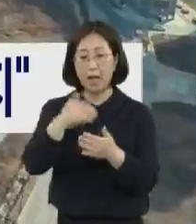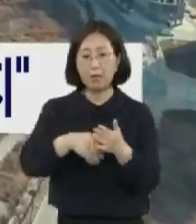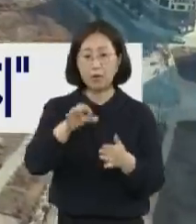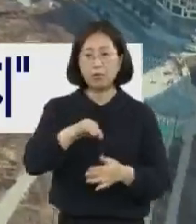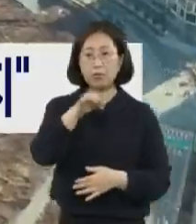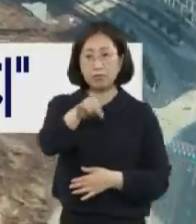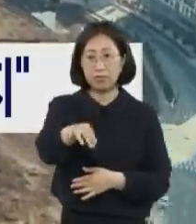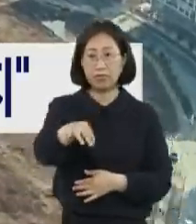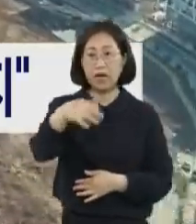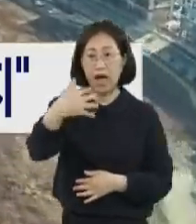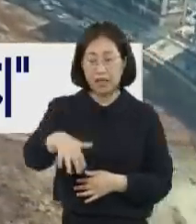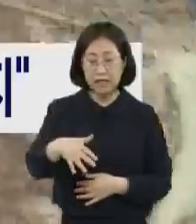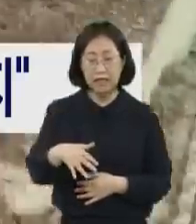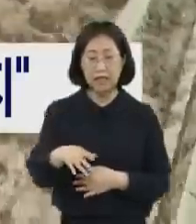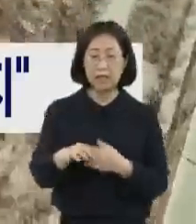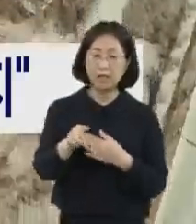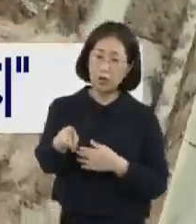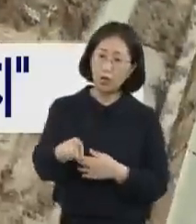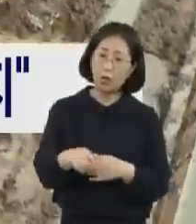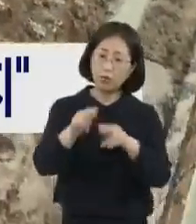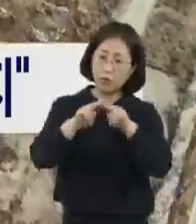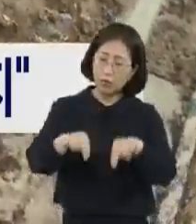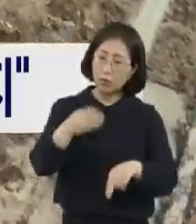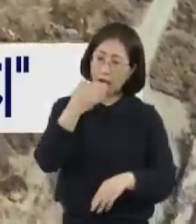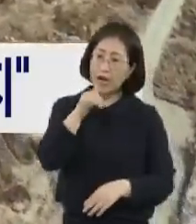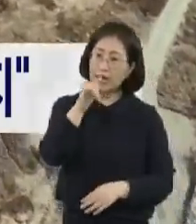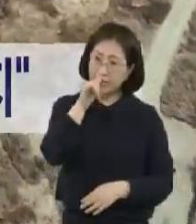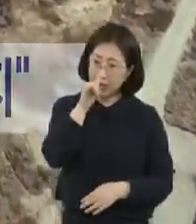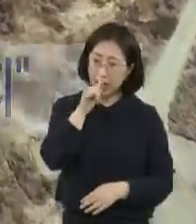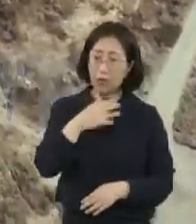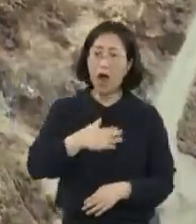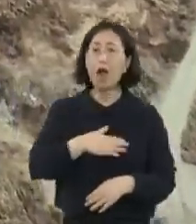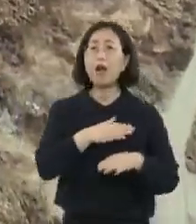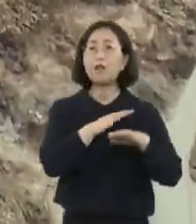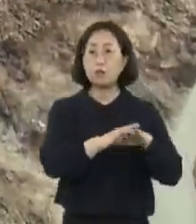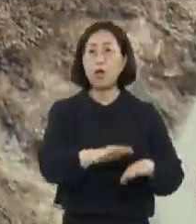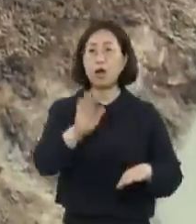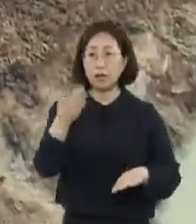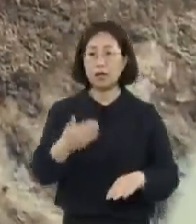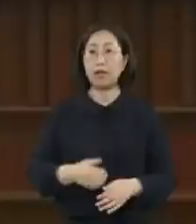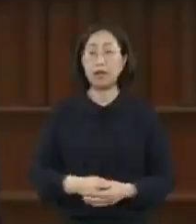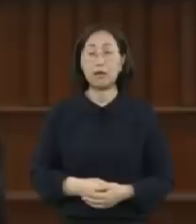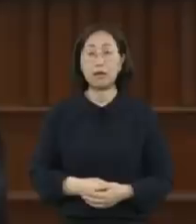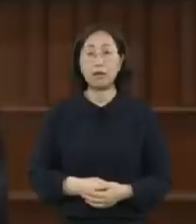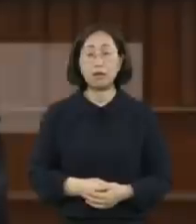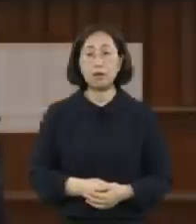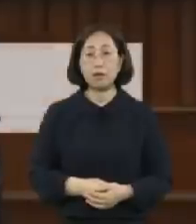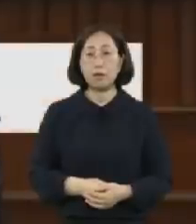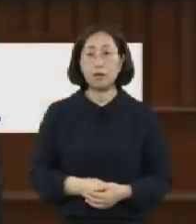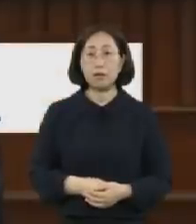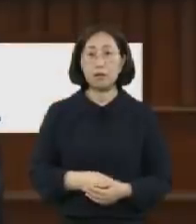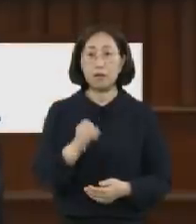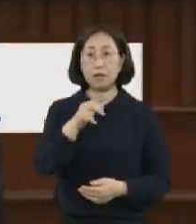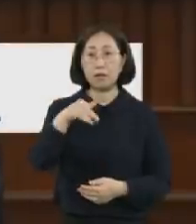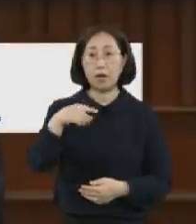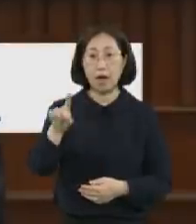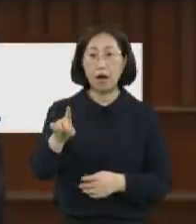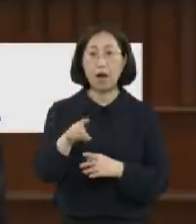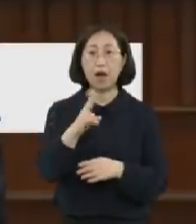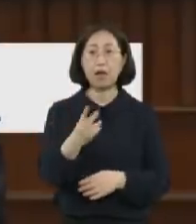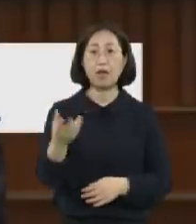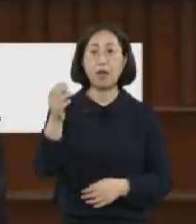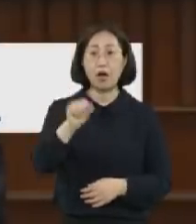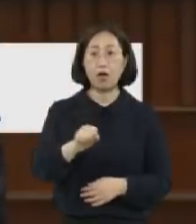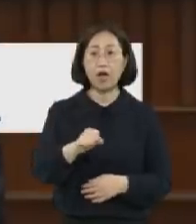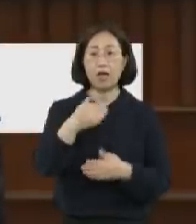들어 유치 실패 가능성도 염두에 두고 행정을 폈어야 했다는 겁니다. 이케아 코리아가 2억여 원 되는